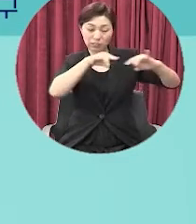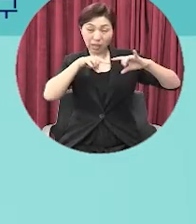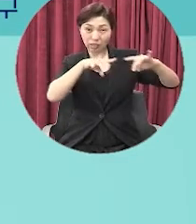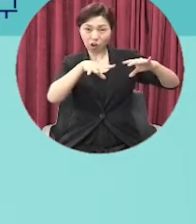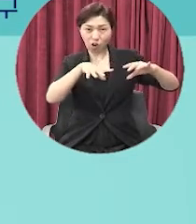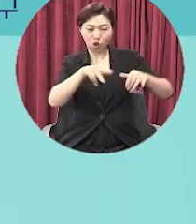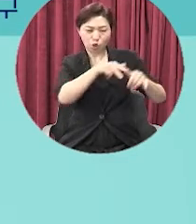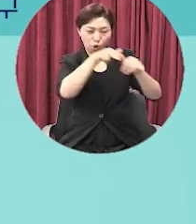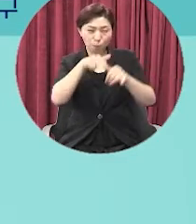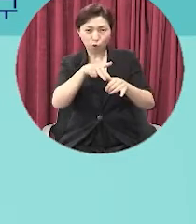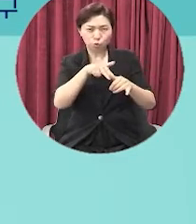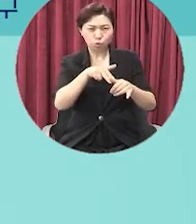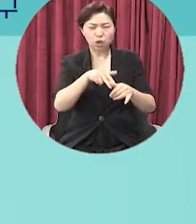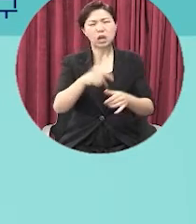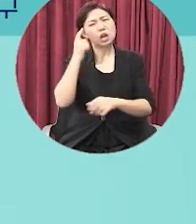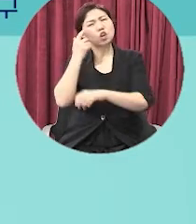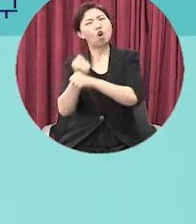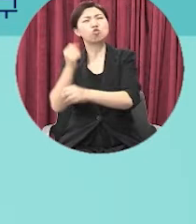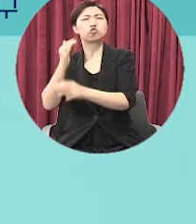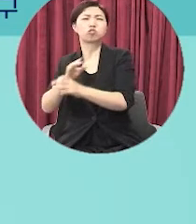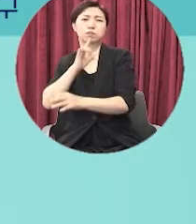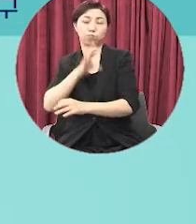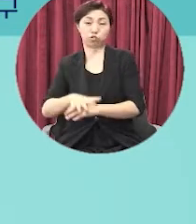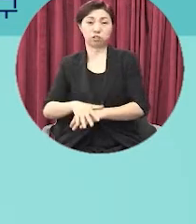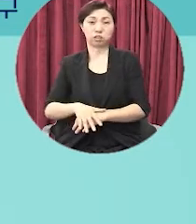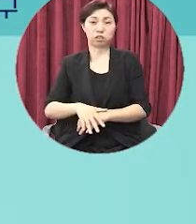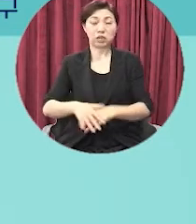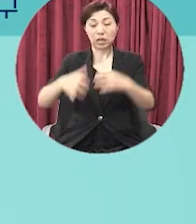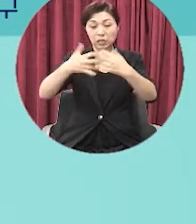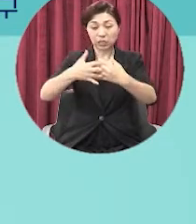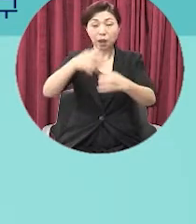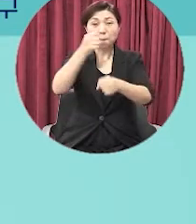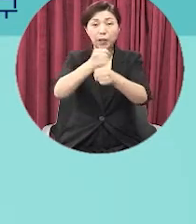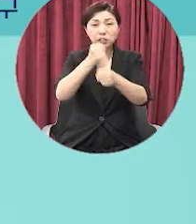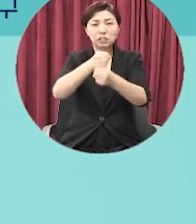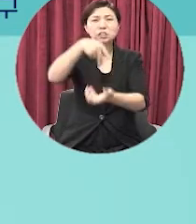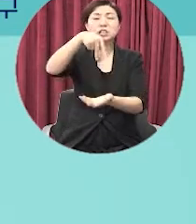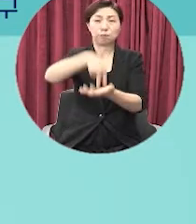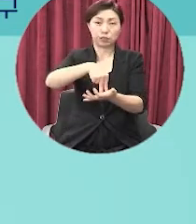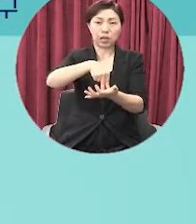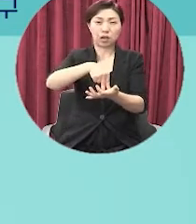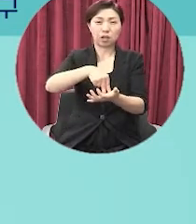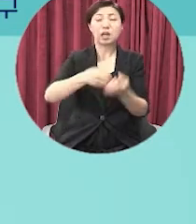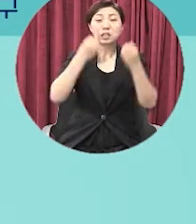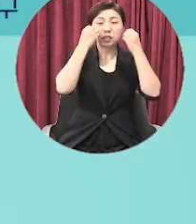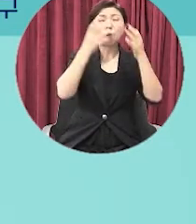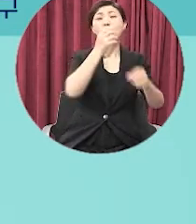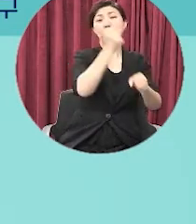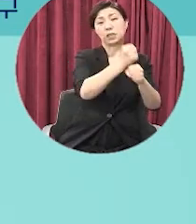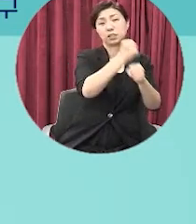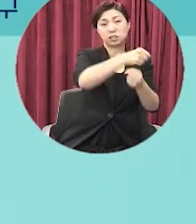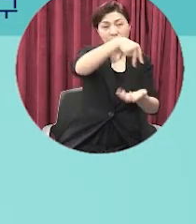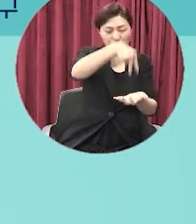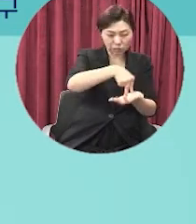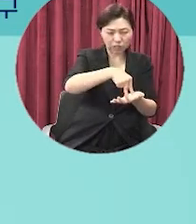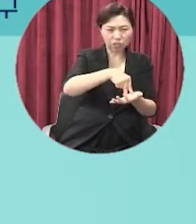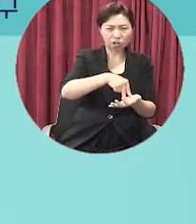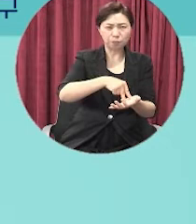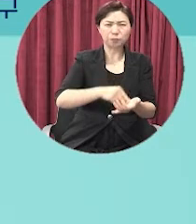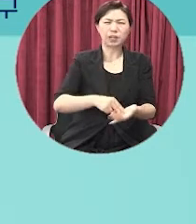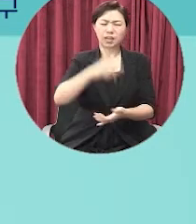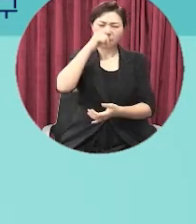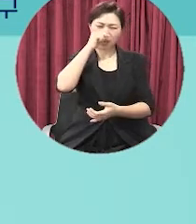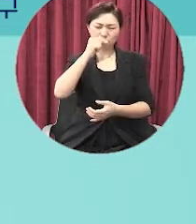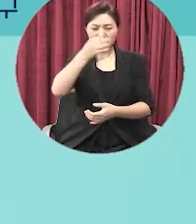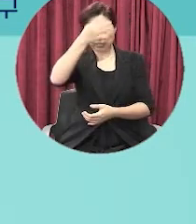너무 연구 중심으로 됐고 기회를 만드는 관 점 기계를 새로 개발하는 관점에서 주로 아 정교한 데이터 각 주에서